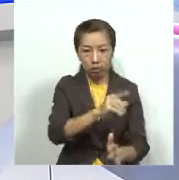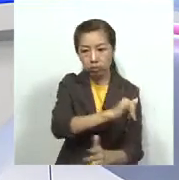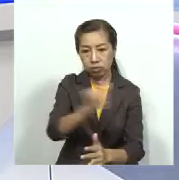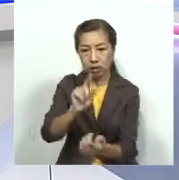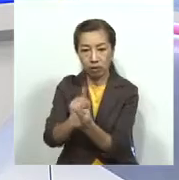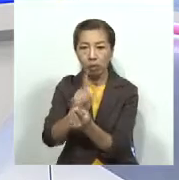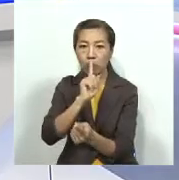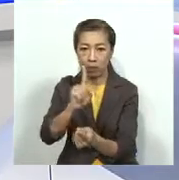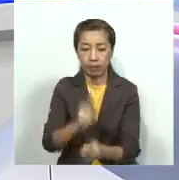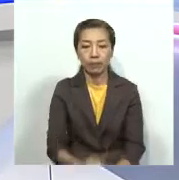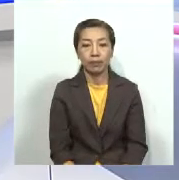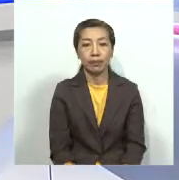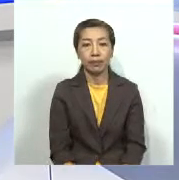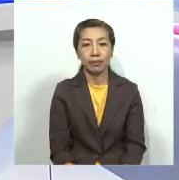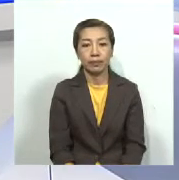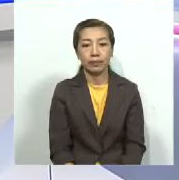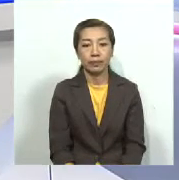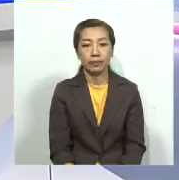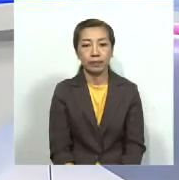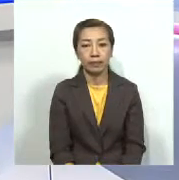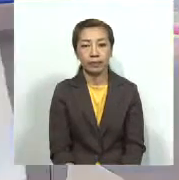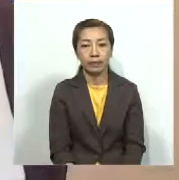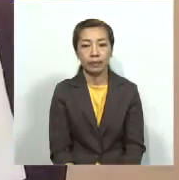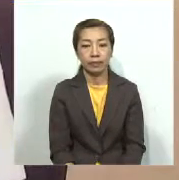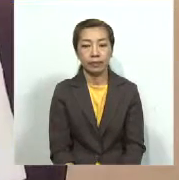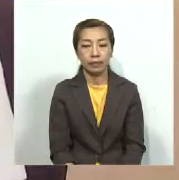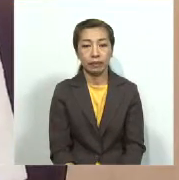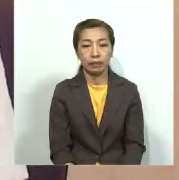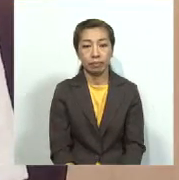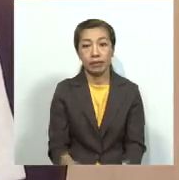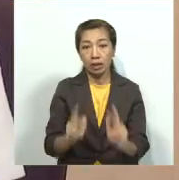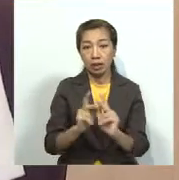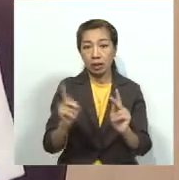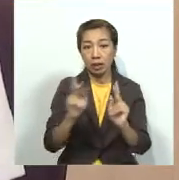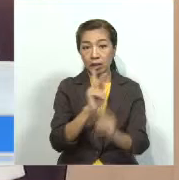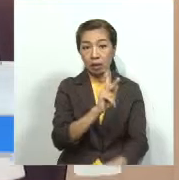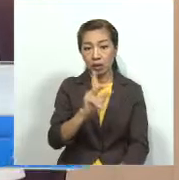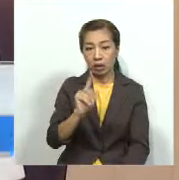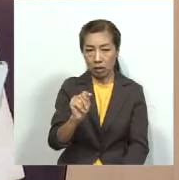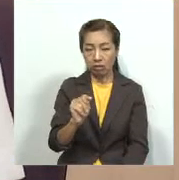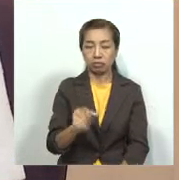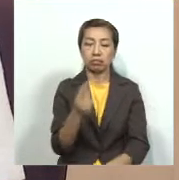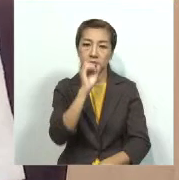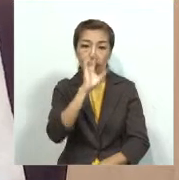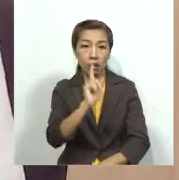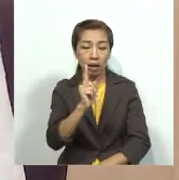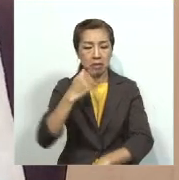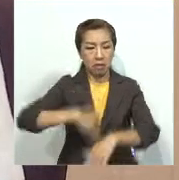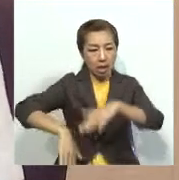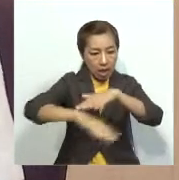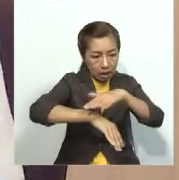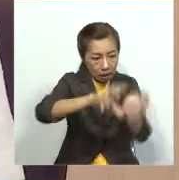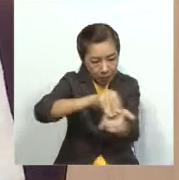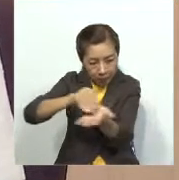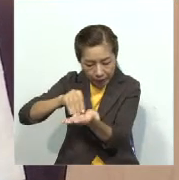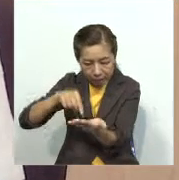ข้อกล่าวหาของทางกกต.กันก่อนค่ะ คณะกรรมการสืบสวนและไต่สวนได้รวบรวมพยานหลักฐานแล้วมี